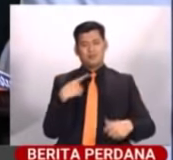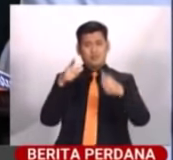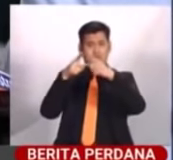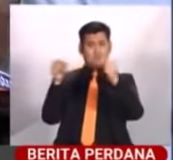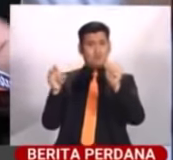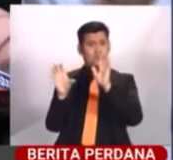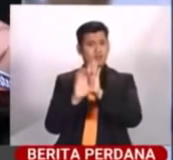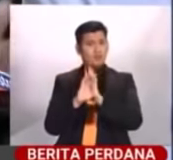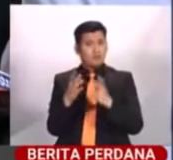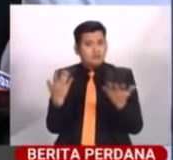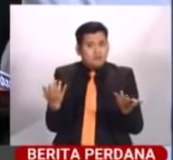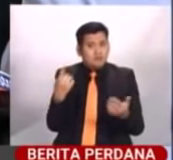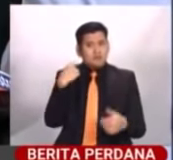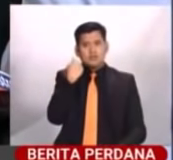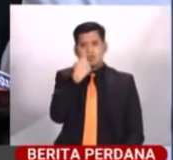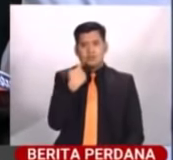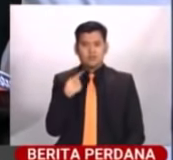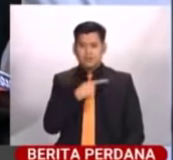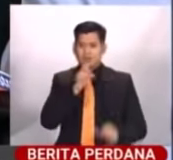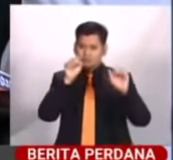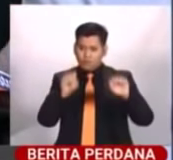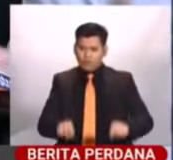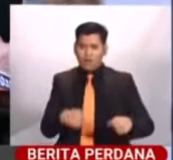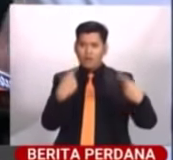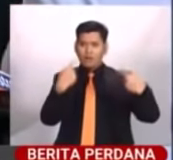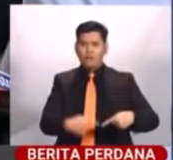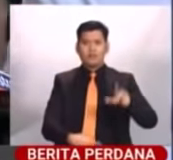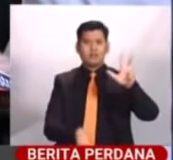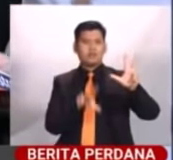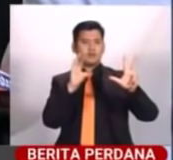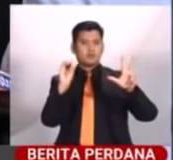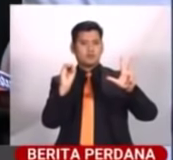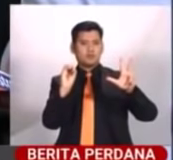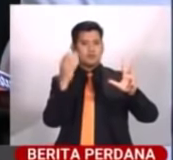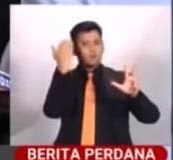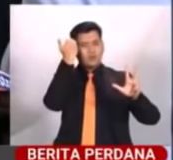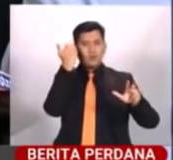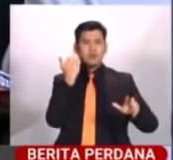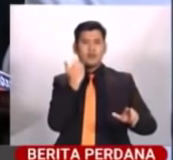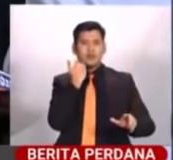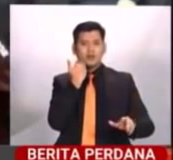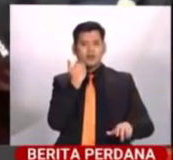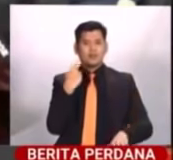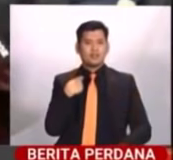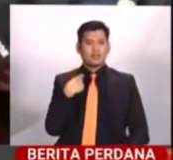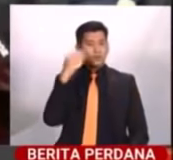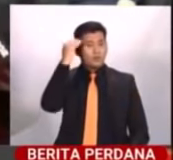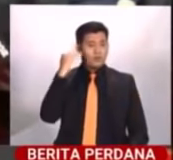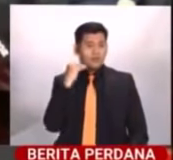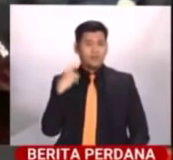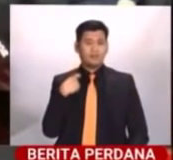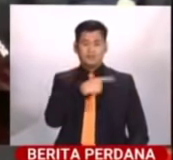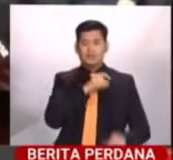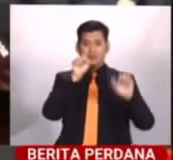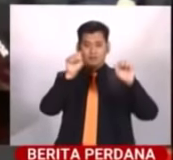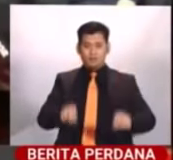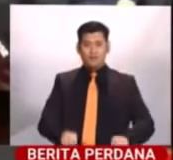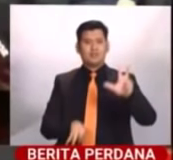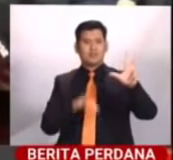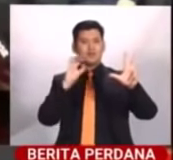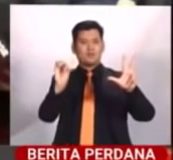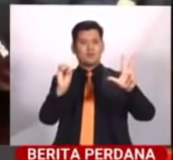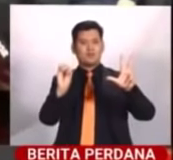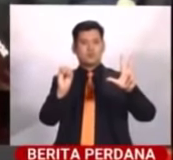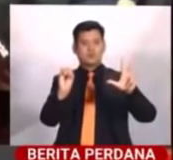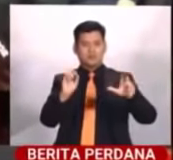Jepun, siapa sangka kita hit 3-0? Korea, siapa sangka kita hit 3-0? Kejayaan selaku antara